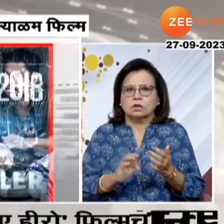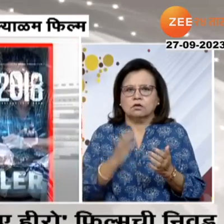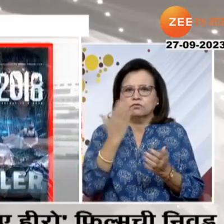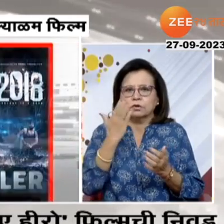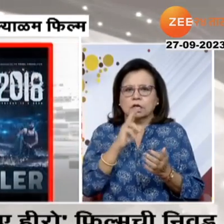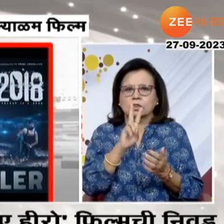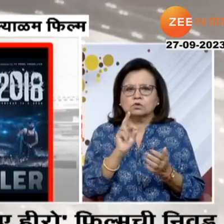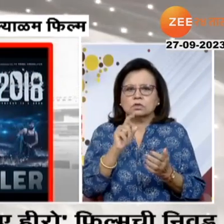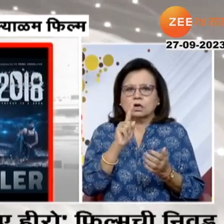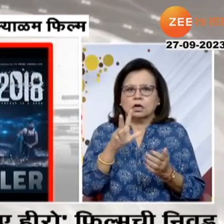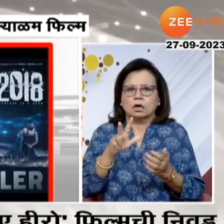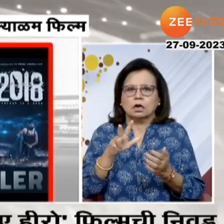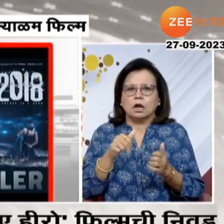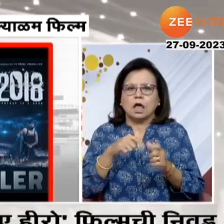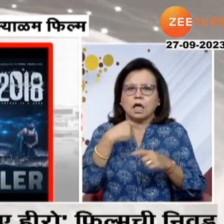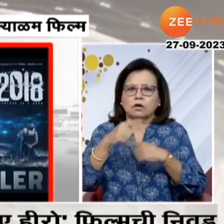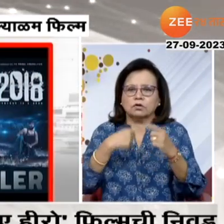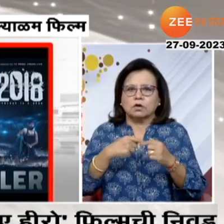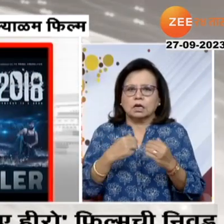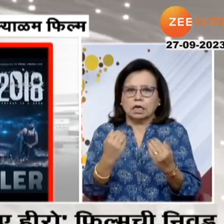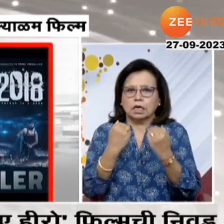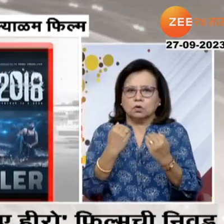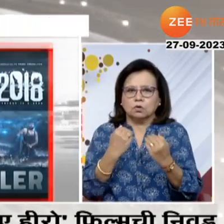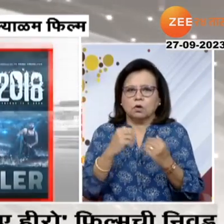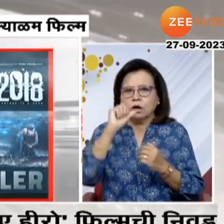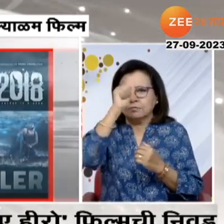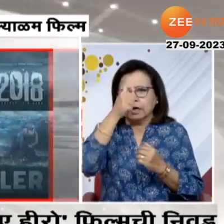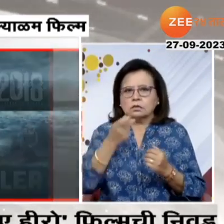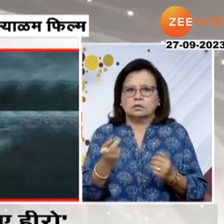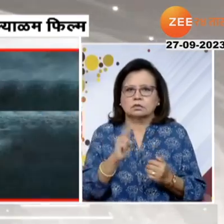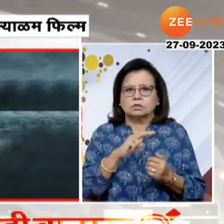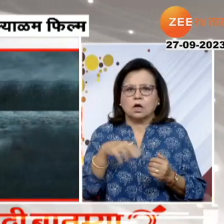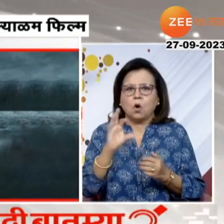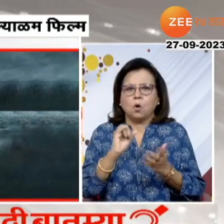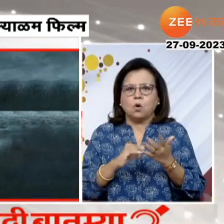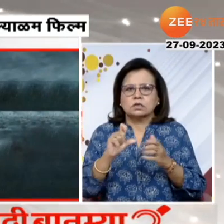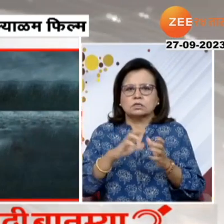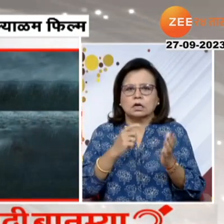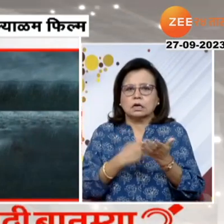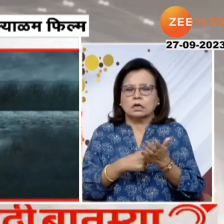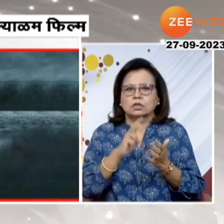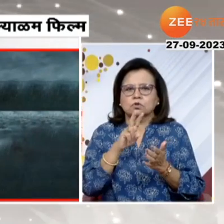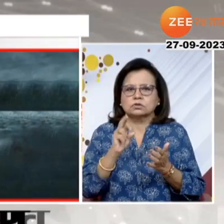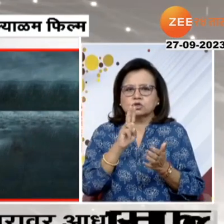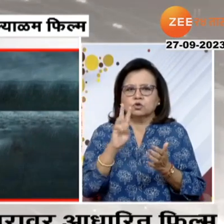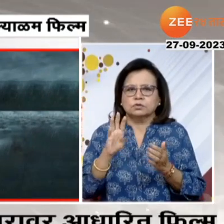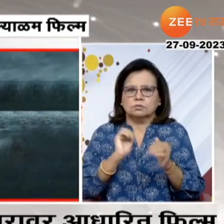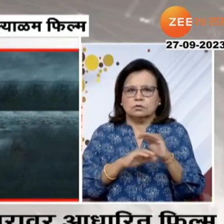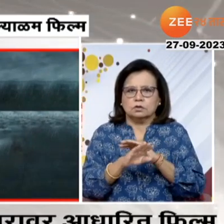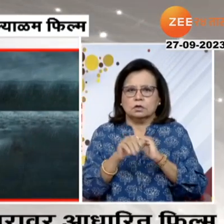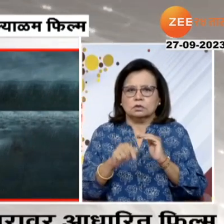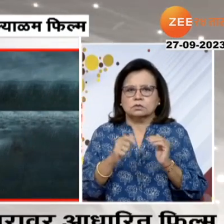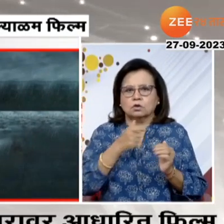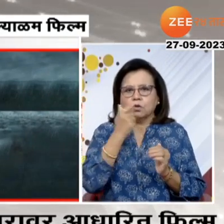वन इज अ हिरो हा चित्रपट भारताकडून ऑस्कर 2024 साठी पाठवण्यात आलाय. फिल्म फेडरेशन ऑफ इंडियाने ही घोषणा